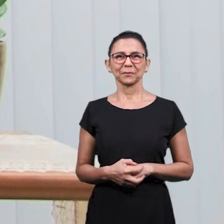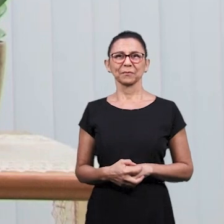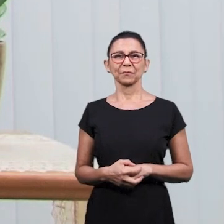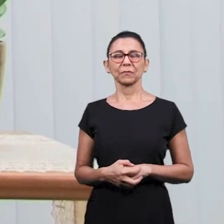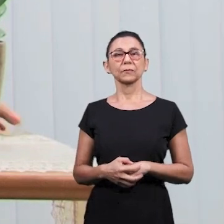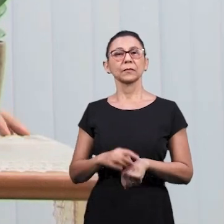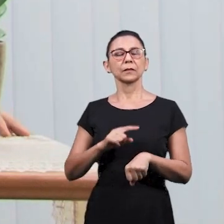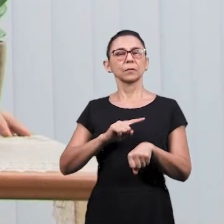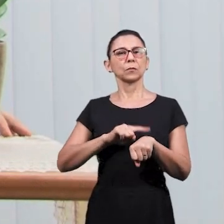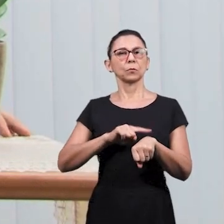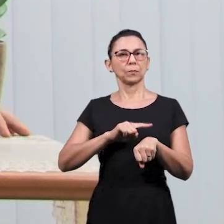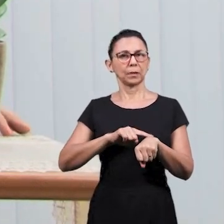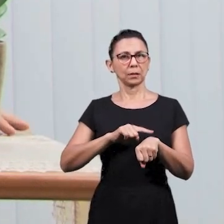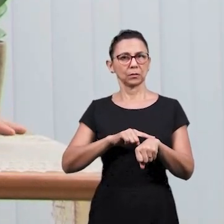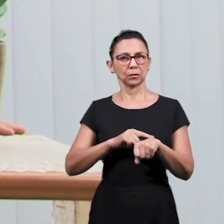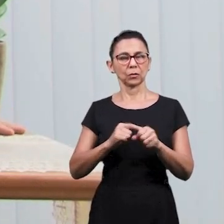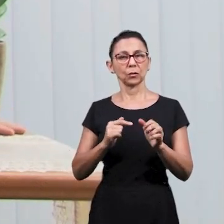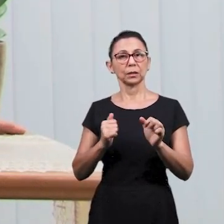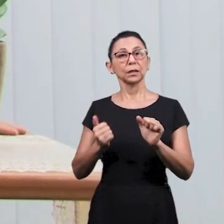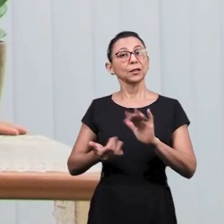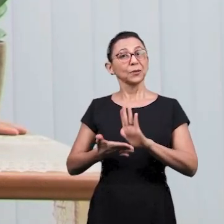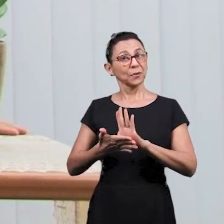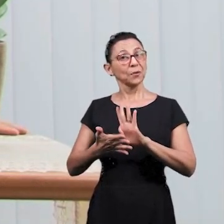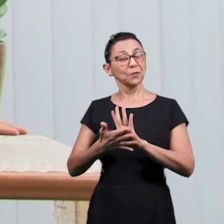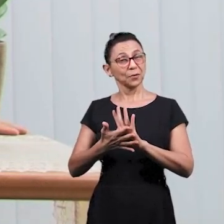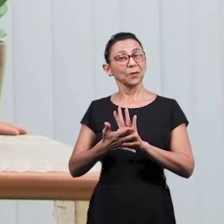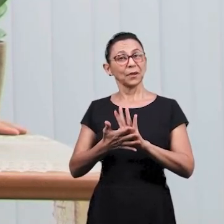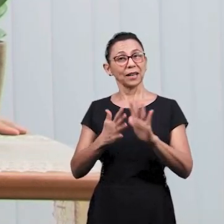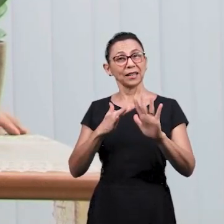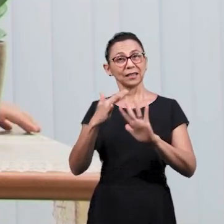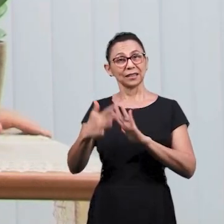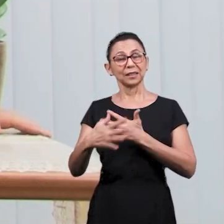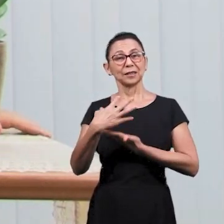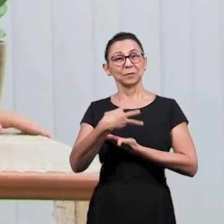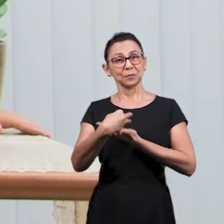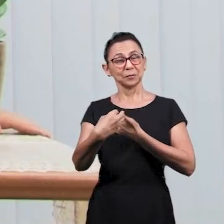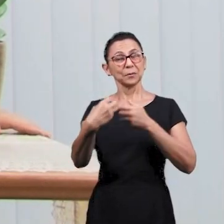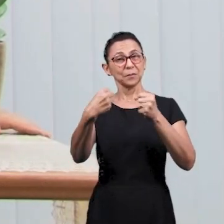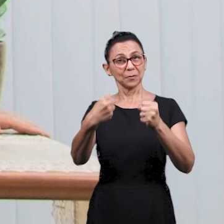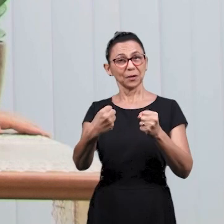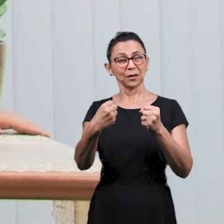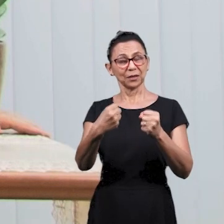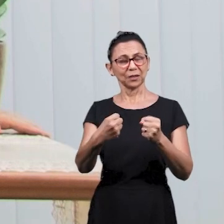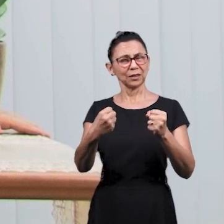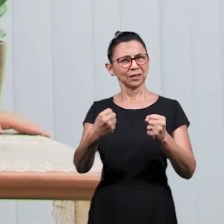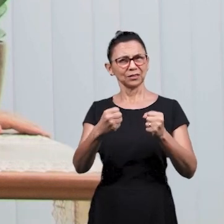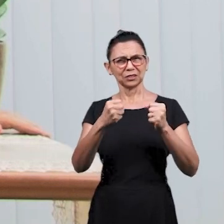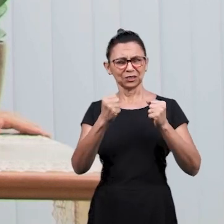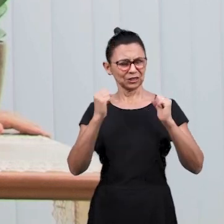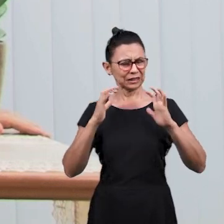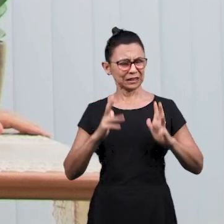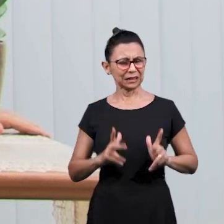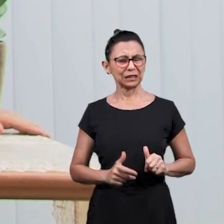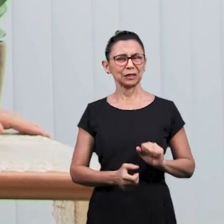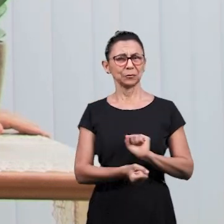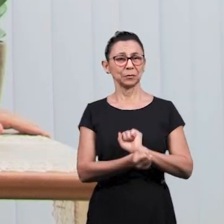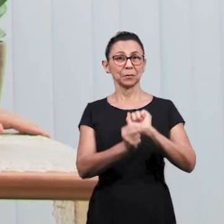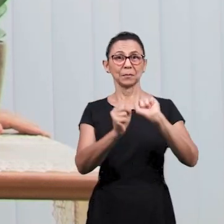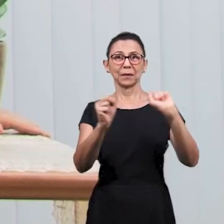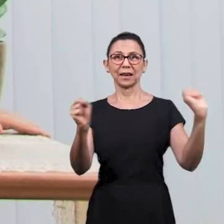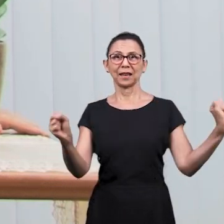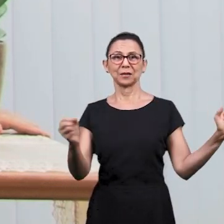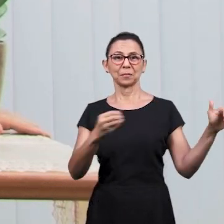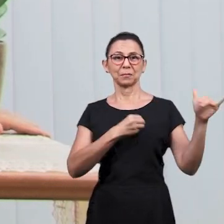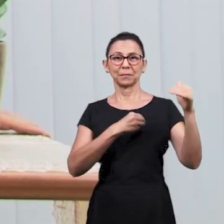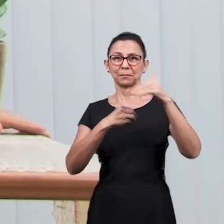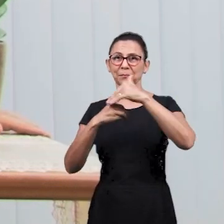присядем, и мы споем псалом. И давайте, Господь уже